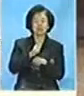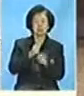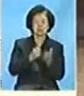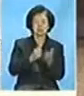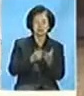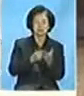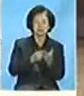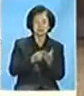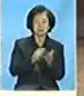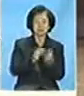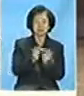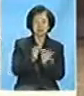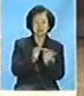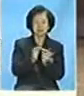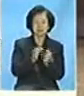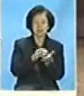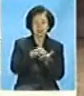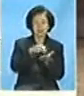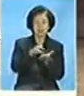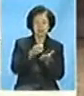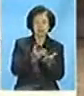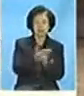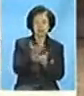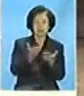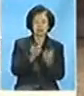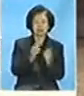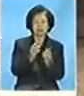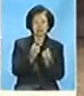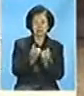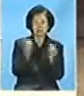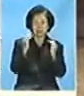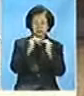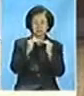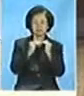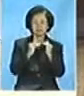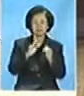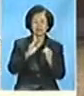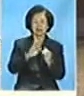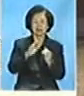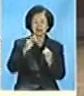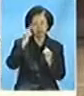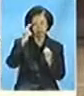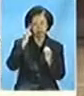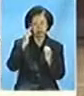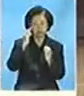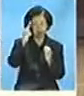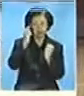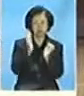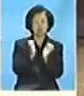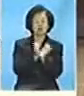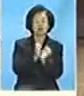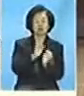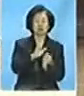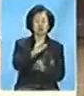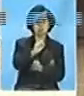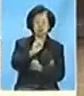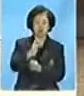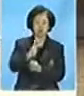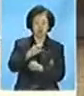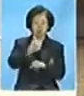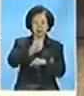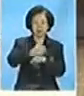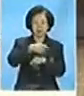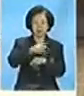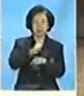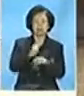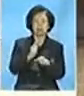มและโฆษกคณะกรรมการการยุติธรรมและการตำรวจวุฒิสภาประธานอนุกรรมการการ